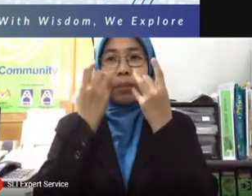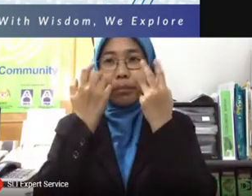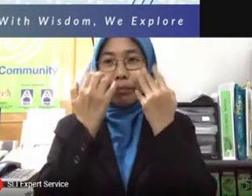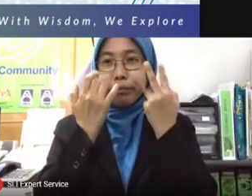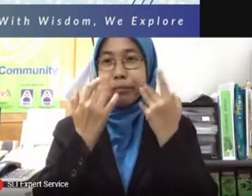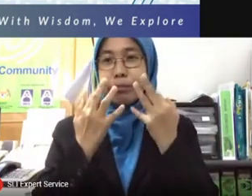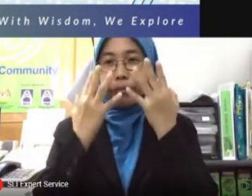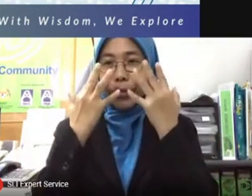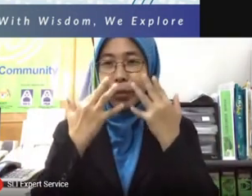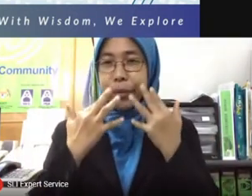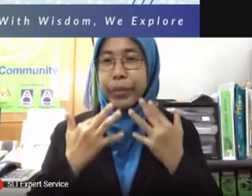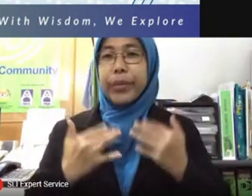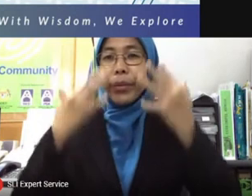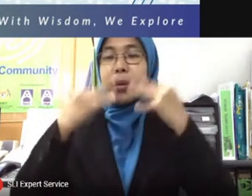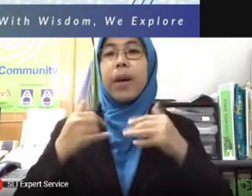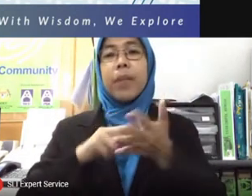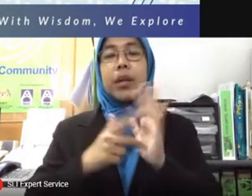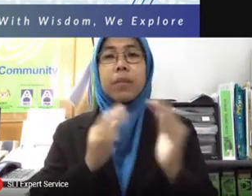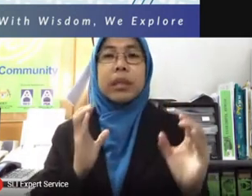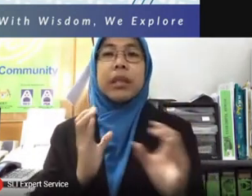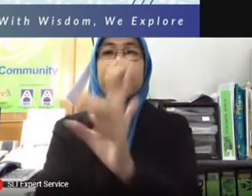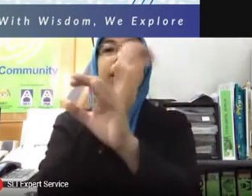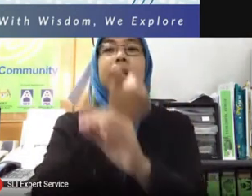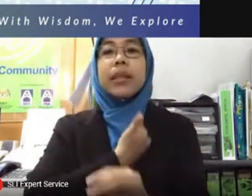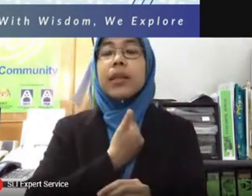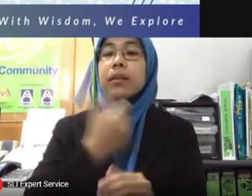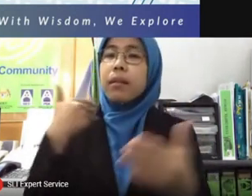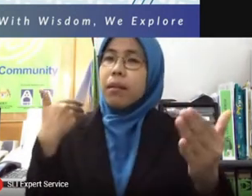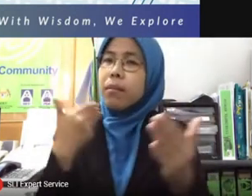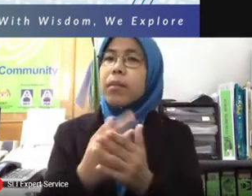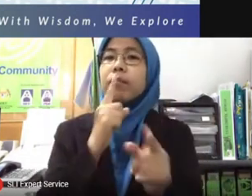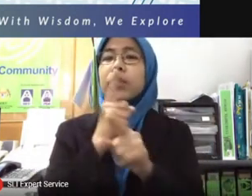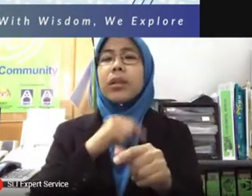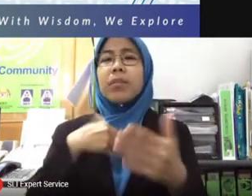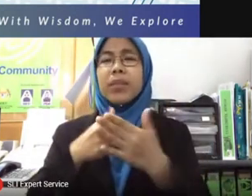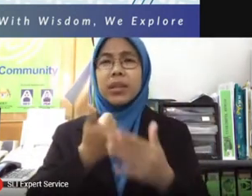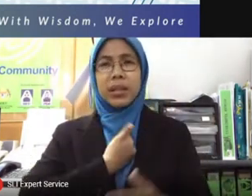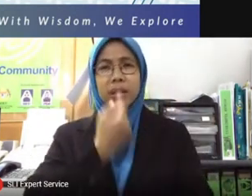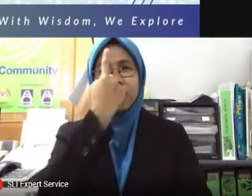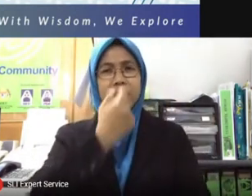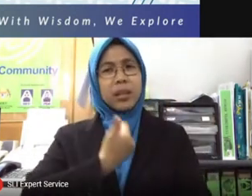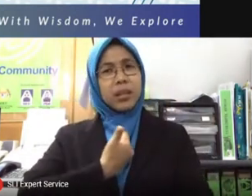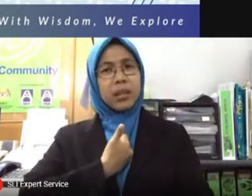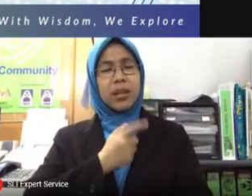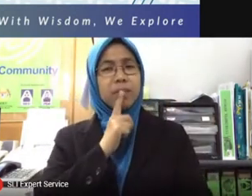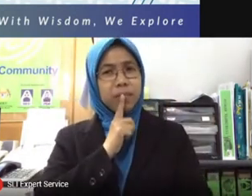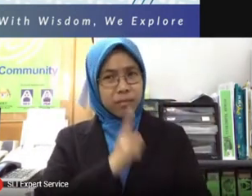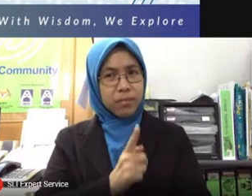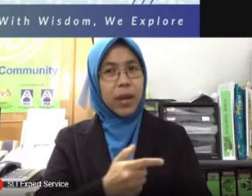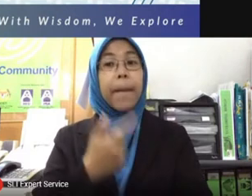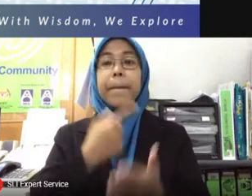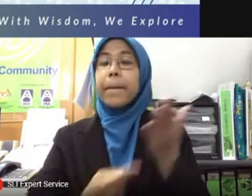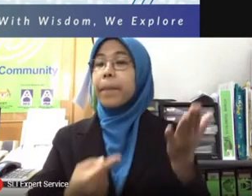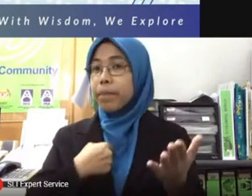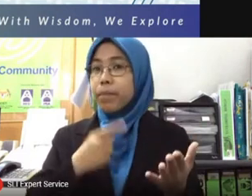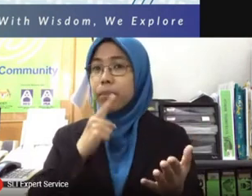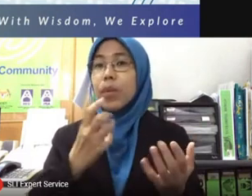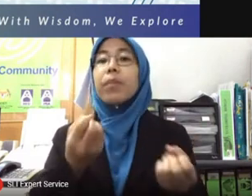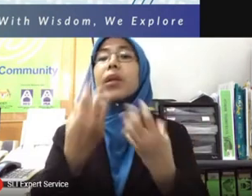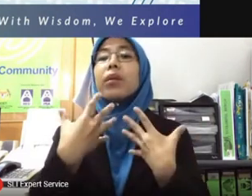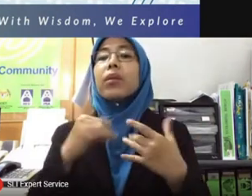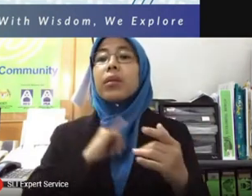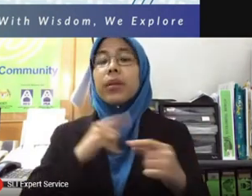lah. Dia mencabar diri sampai satu tahap kita boleh tanya dengan diri sendiri, so apa lagi yang kau nak cakap